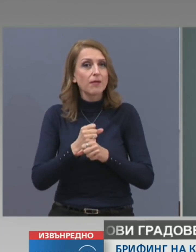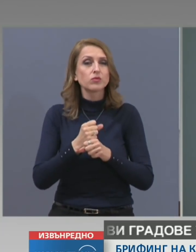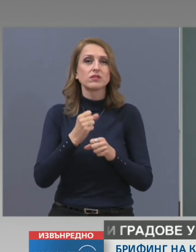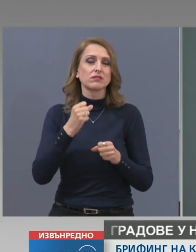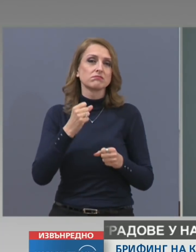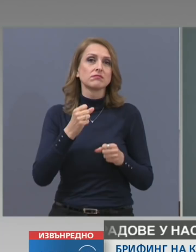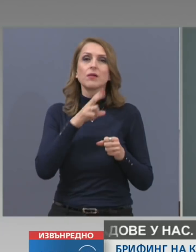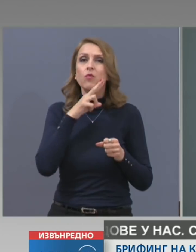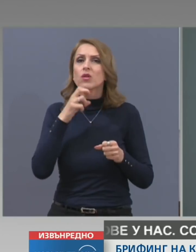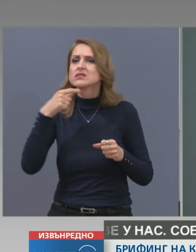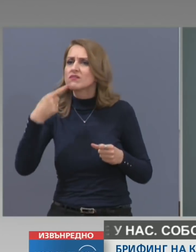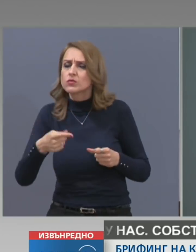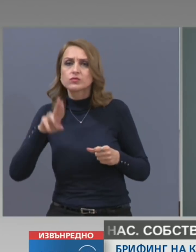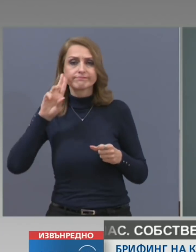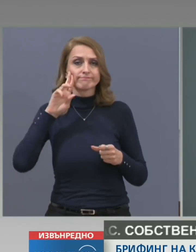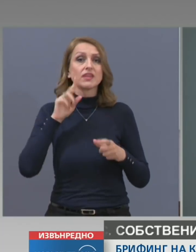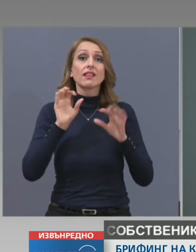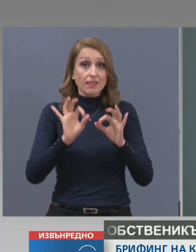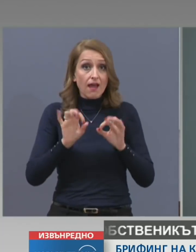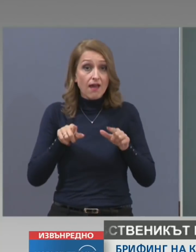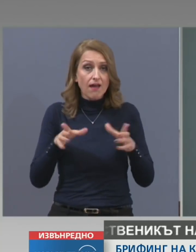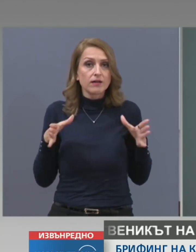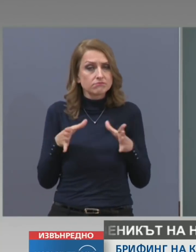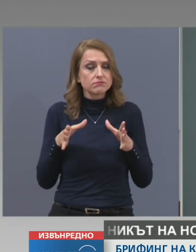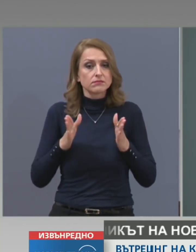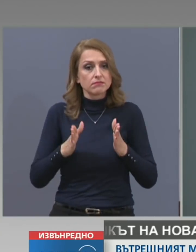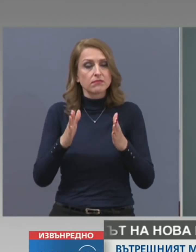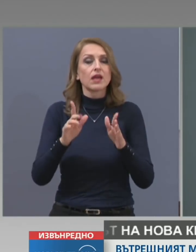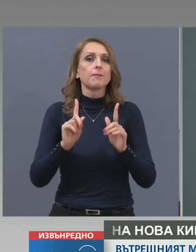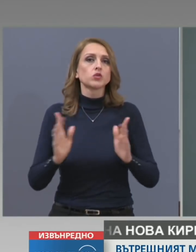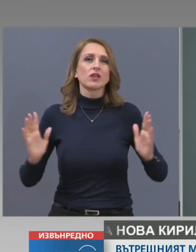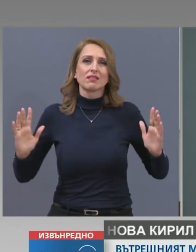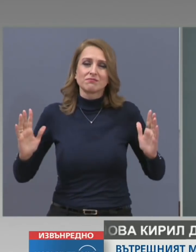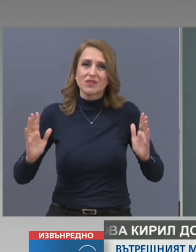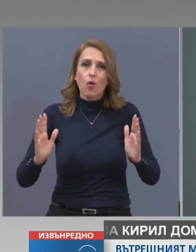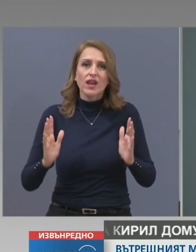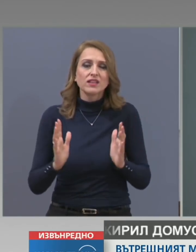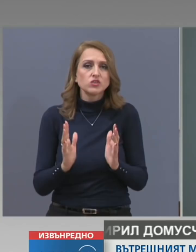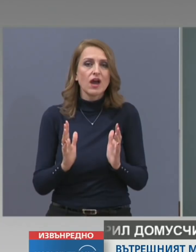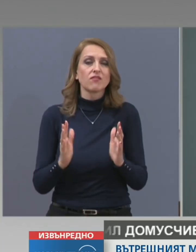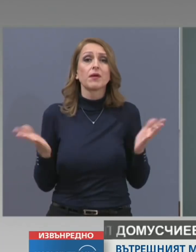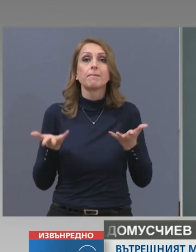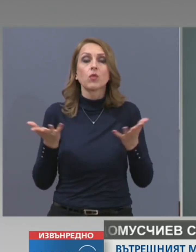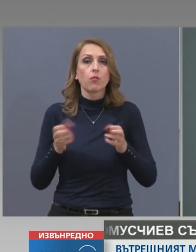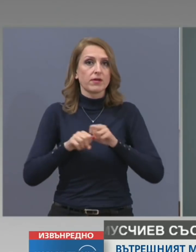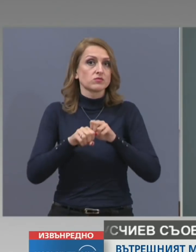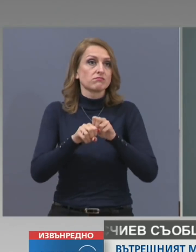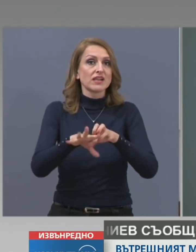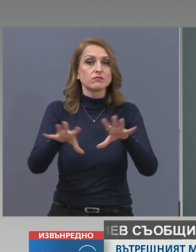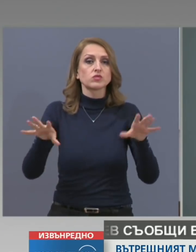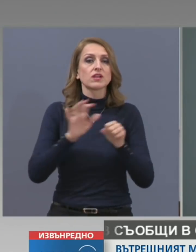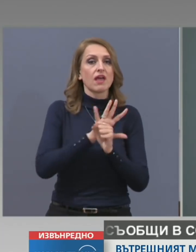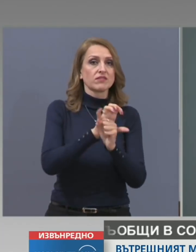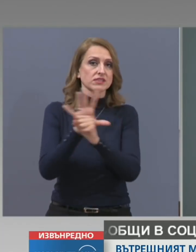Само по този начин ще продължим да ограничаваме, доколкото е възможно, бързото разпространение на заразата.